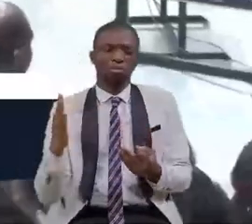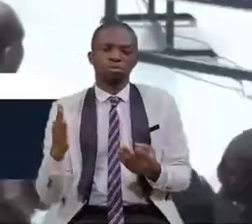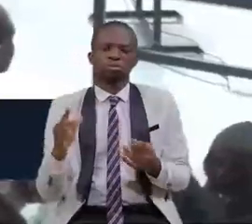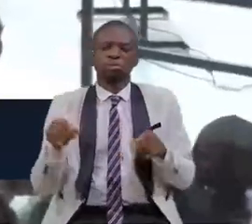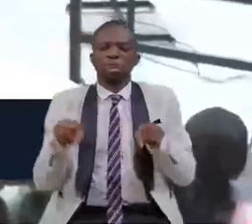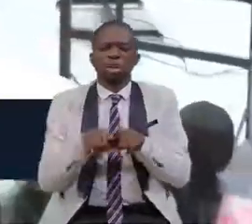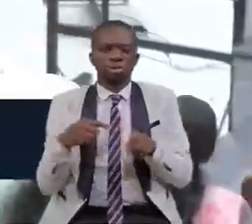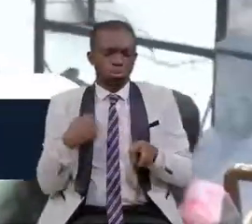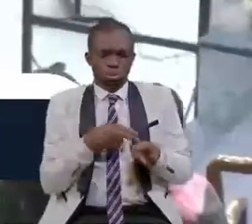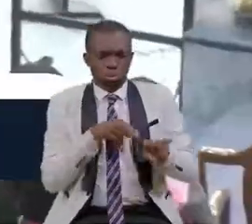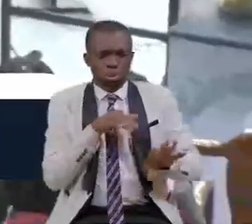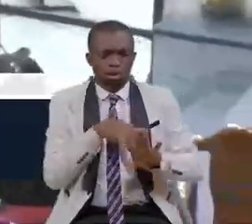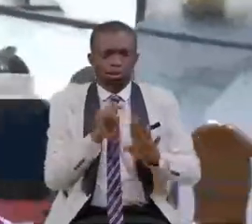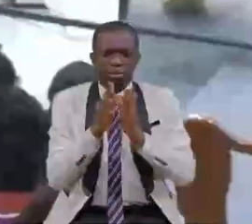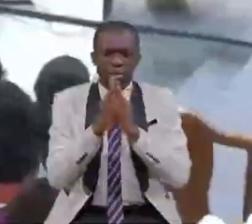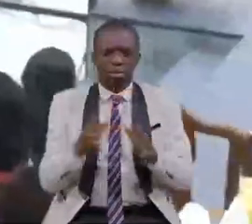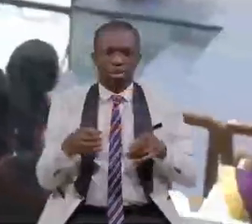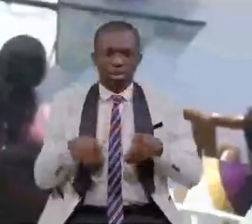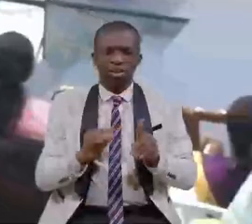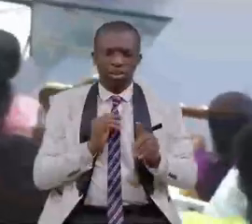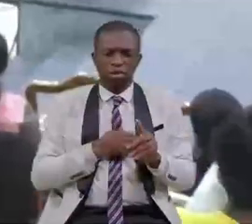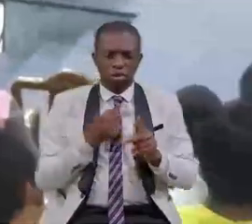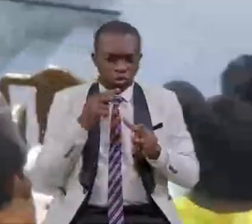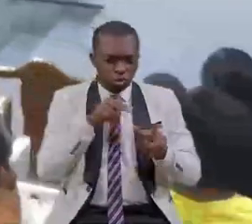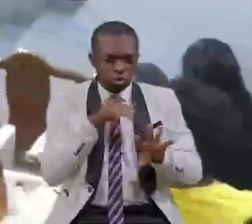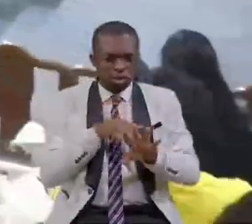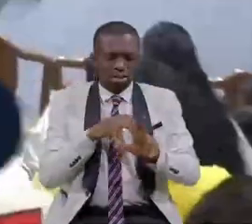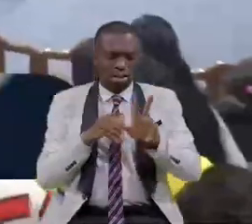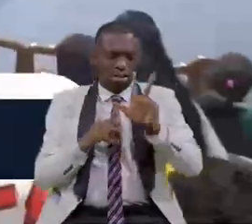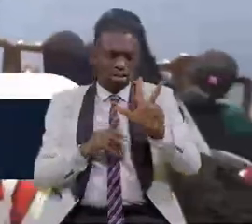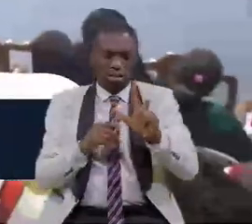divisons la prière en trois parties. Première partie,